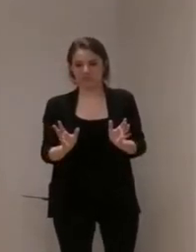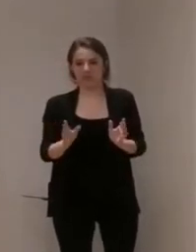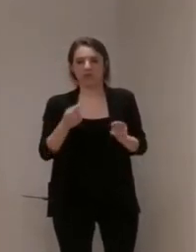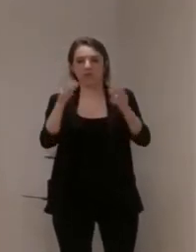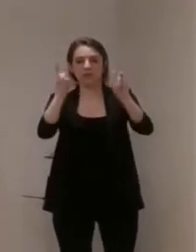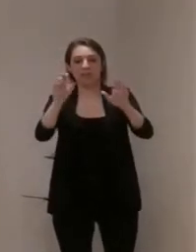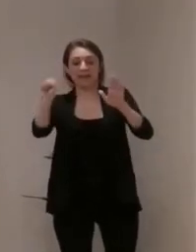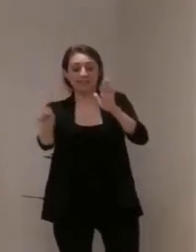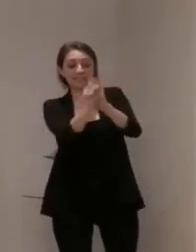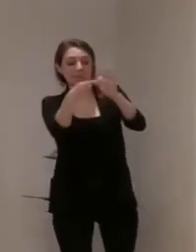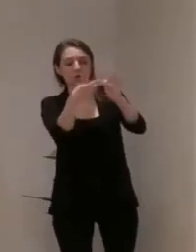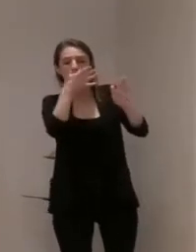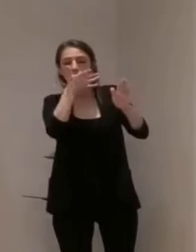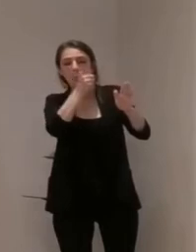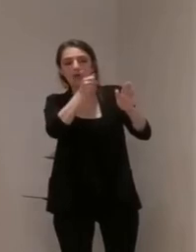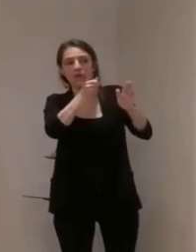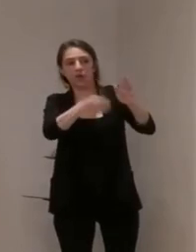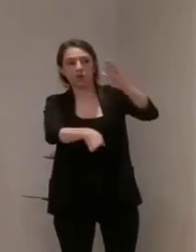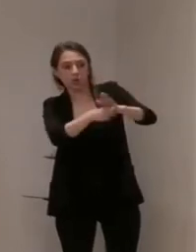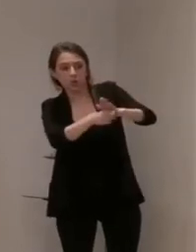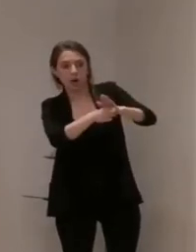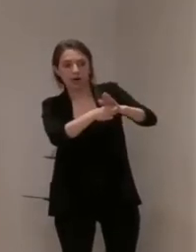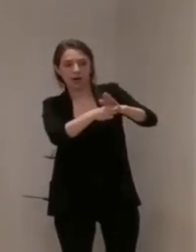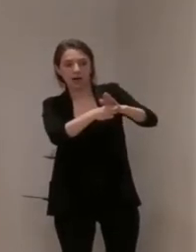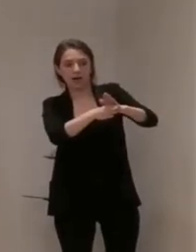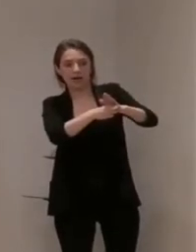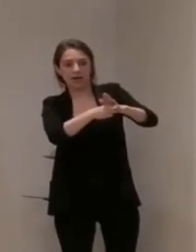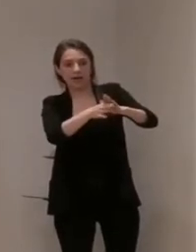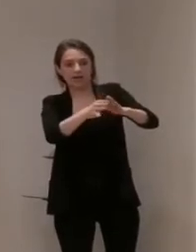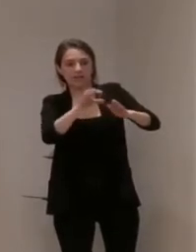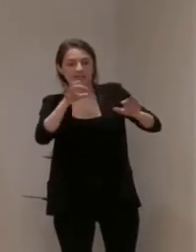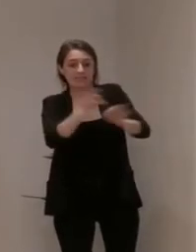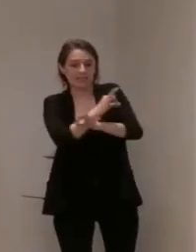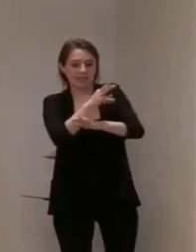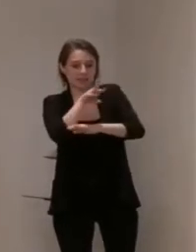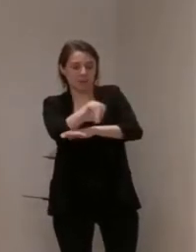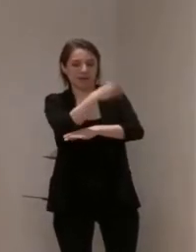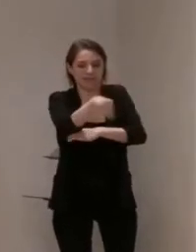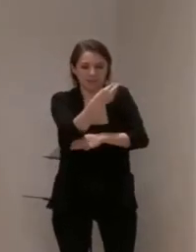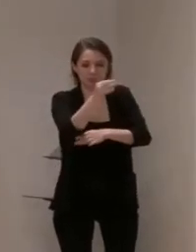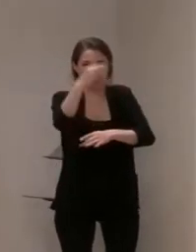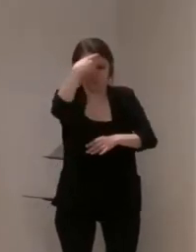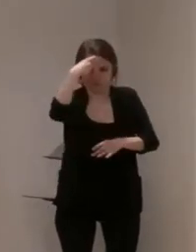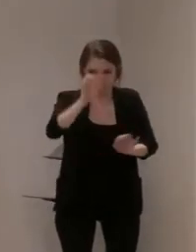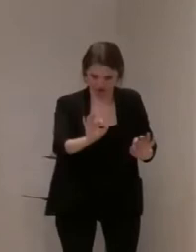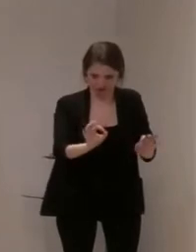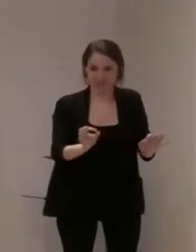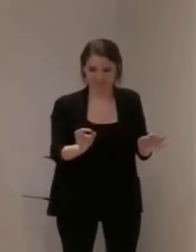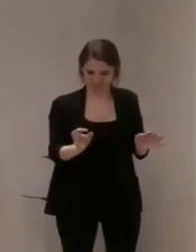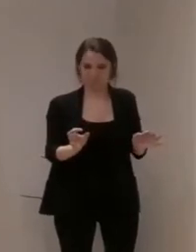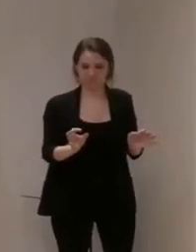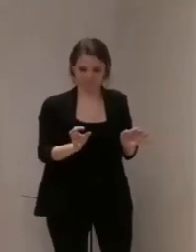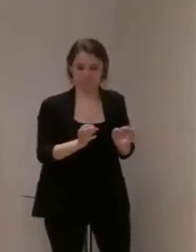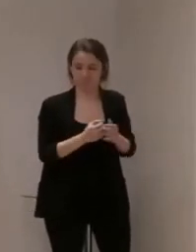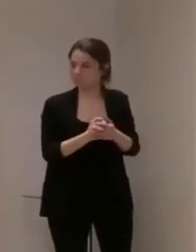mateix. I jo crec que això s'ho planteja. S'ho planteja, òbviament, a Via Laietana, a Santa Teresa Guanya dels Caídos,